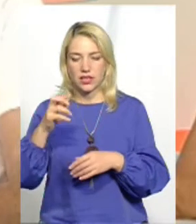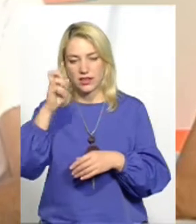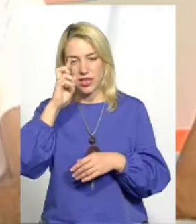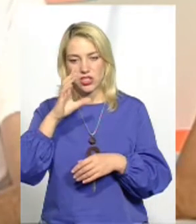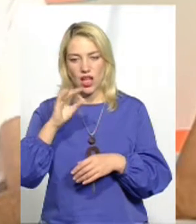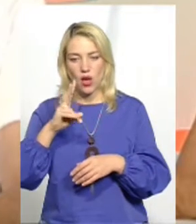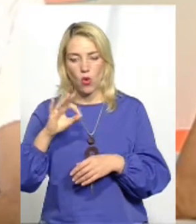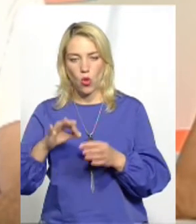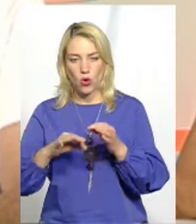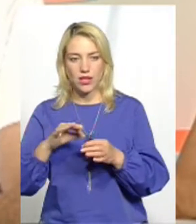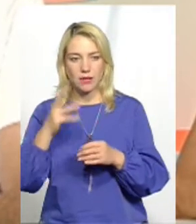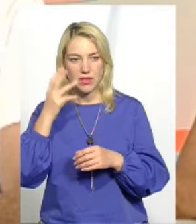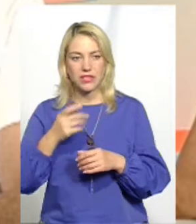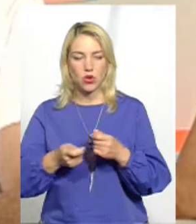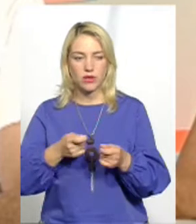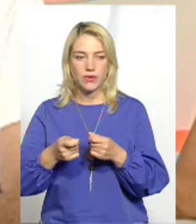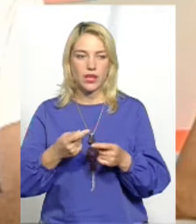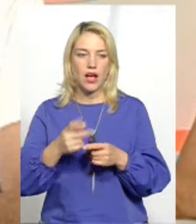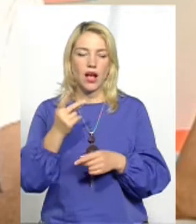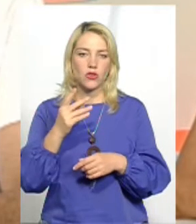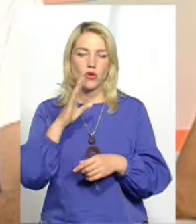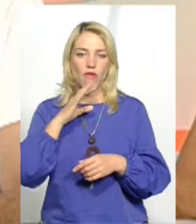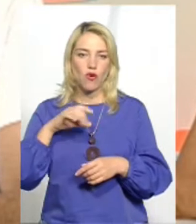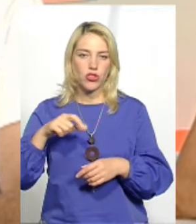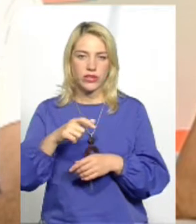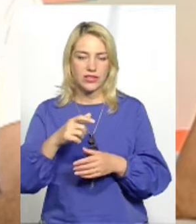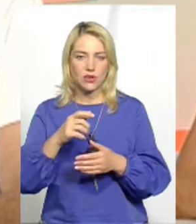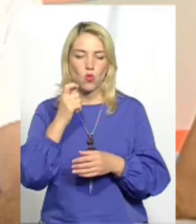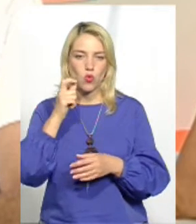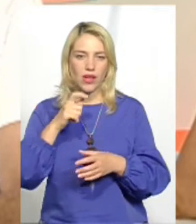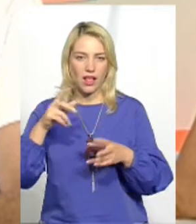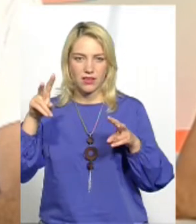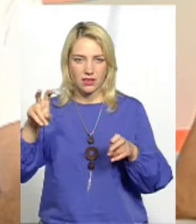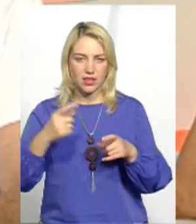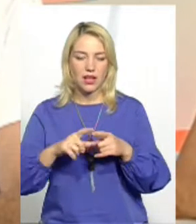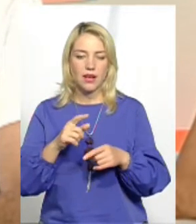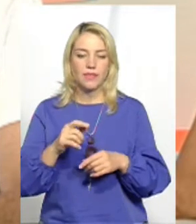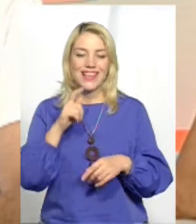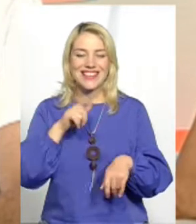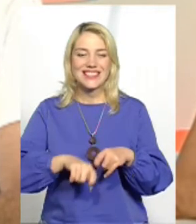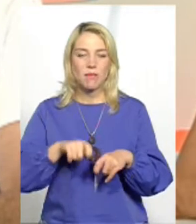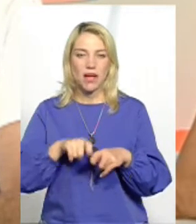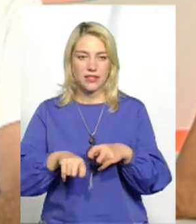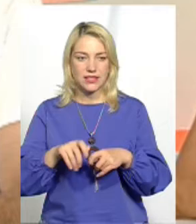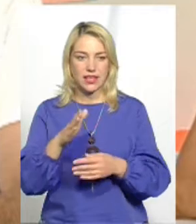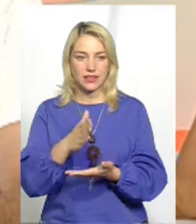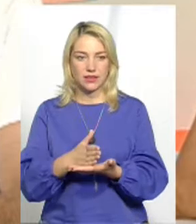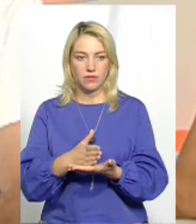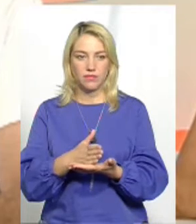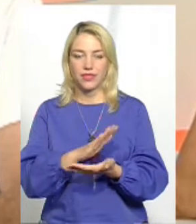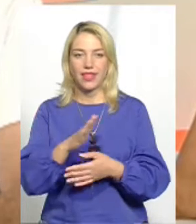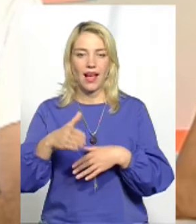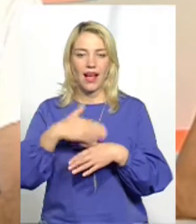інший дозвіл виданий Держводагентством України. В першу чергу інспекція